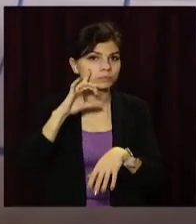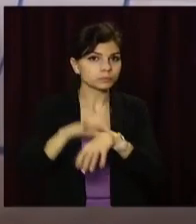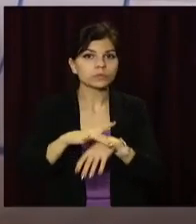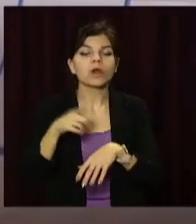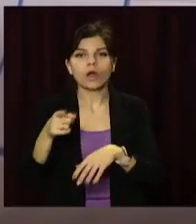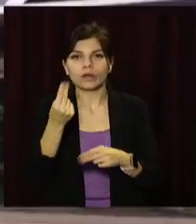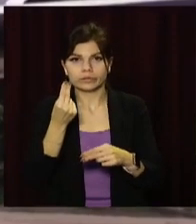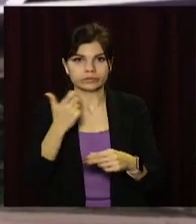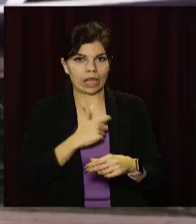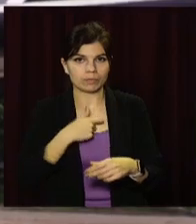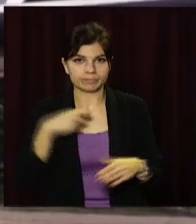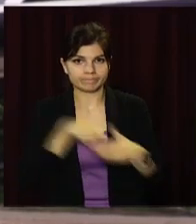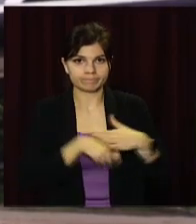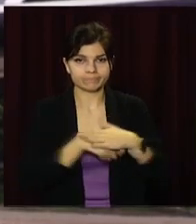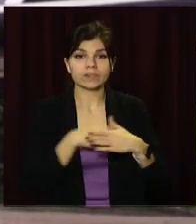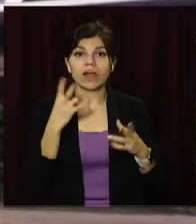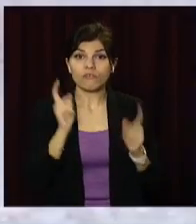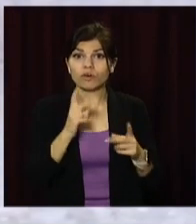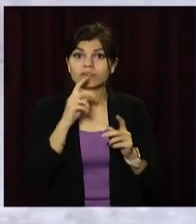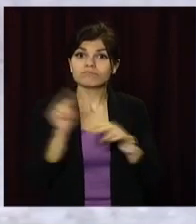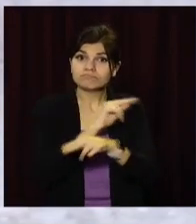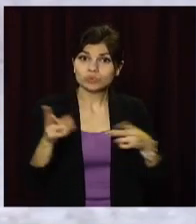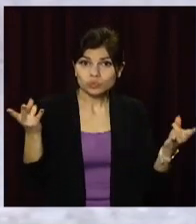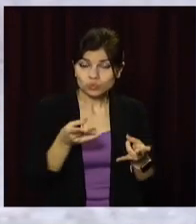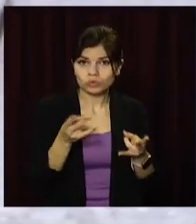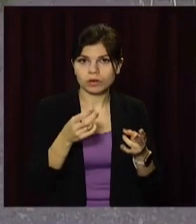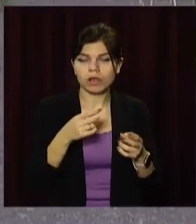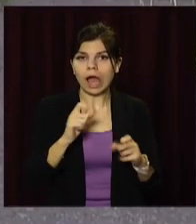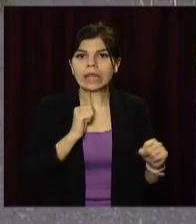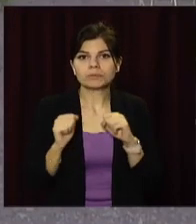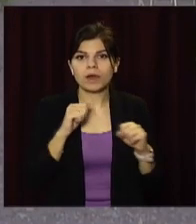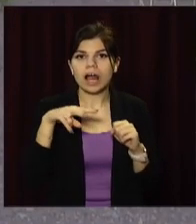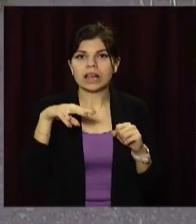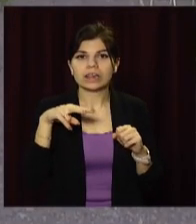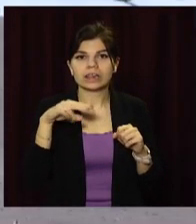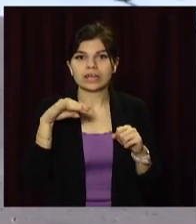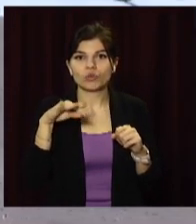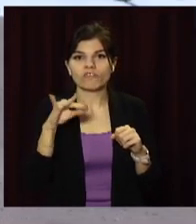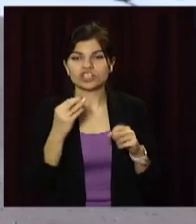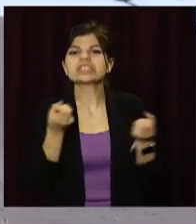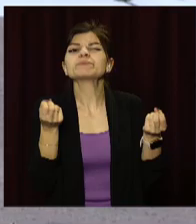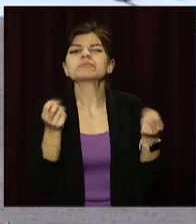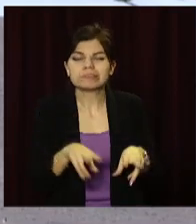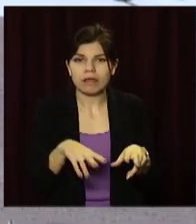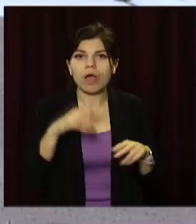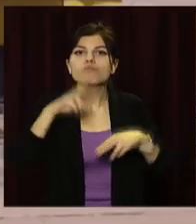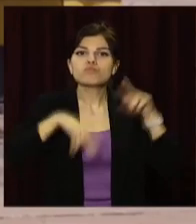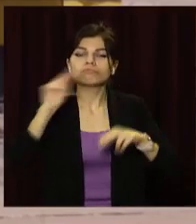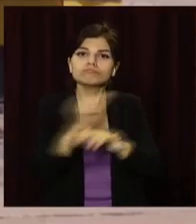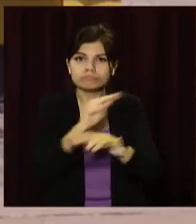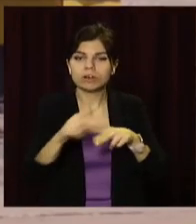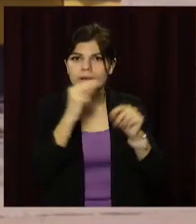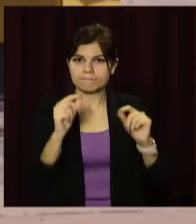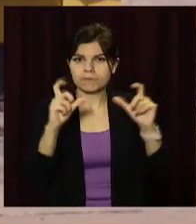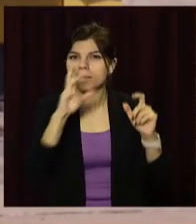Очільника підозрюють у привласненні бюджетних грошей, виділених на реконструкцію. Слідчі кажуть, адміністрація литовища навмисно завищувала ціни на